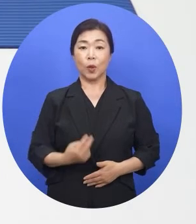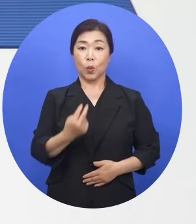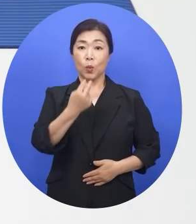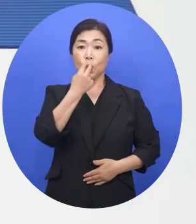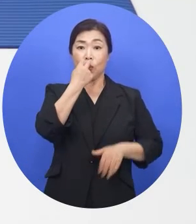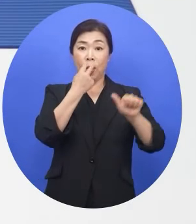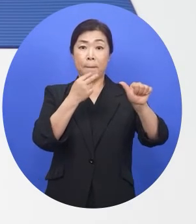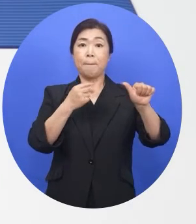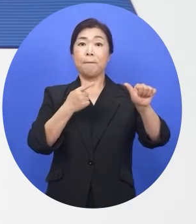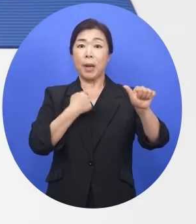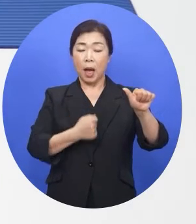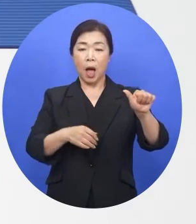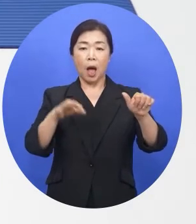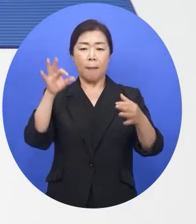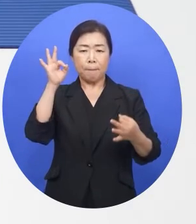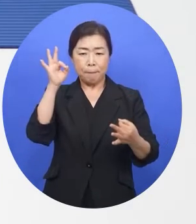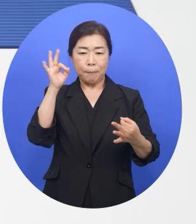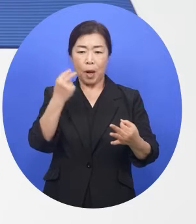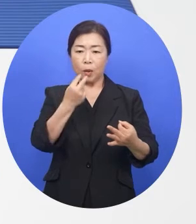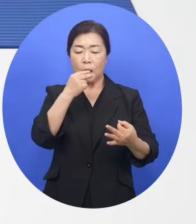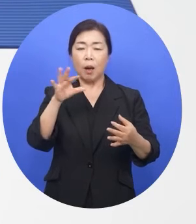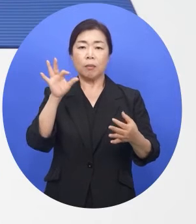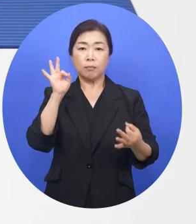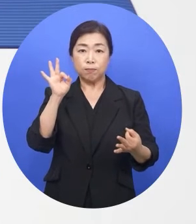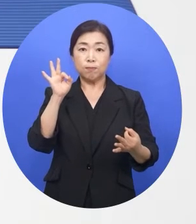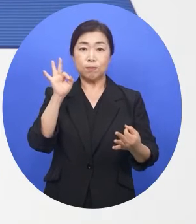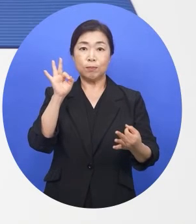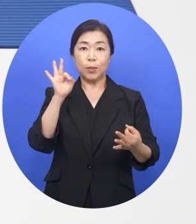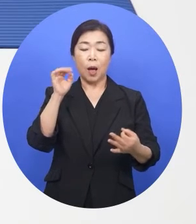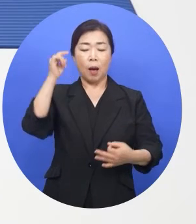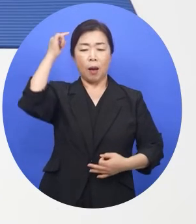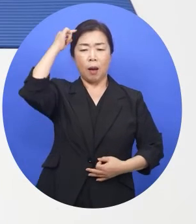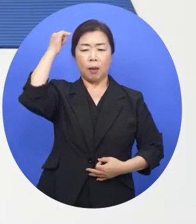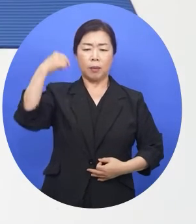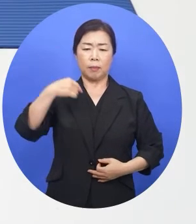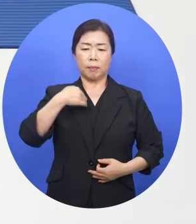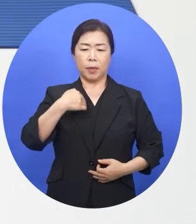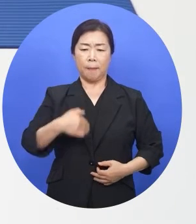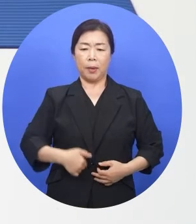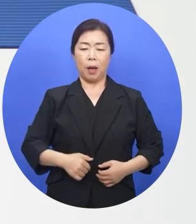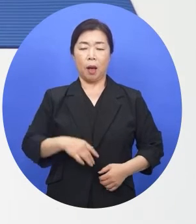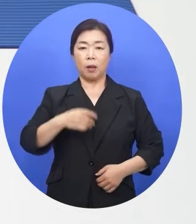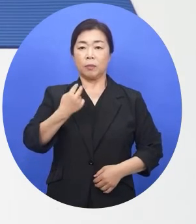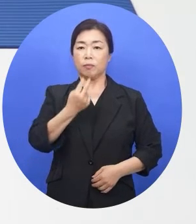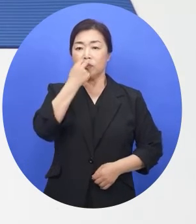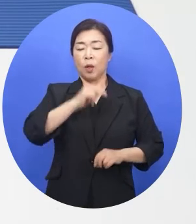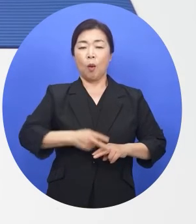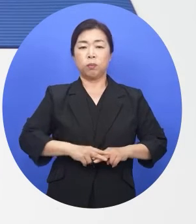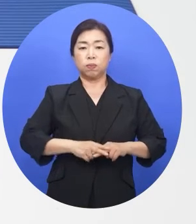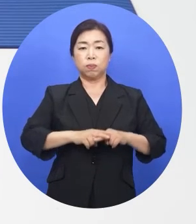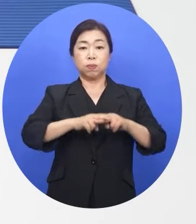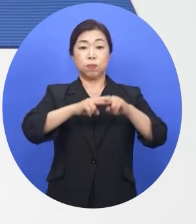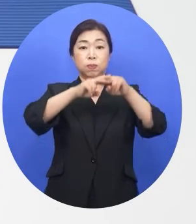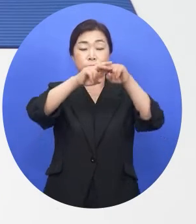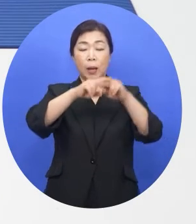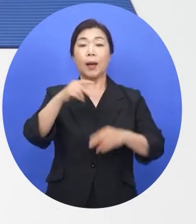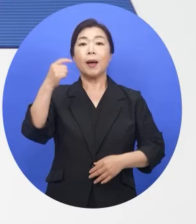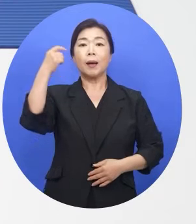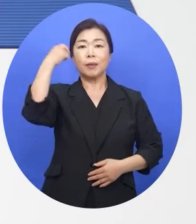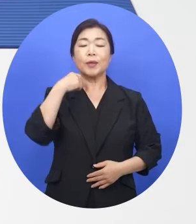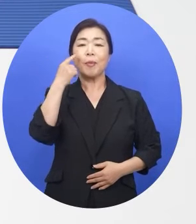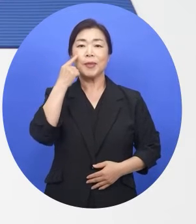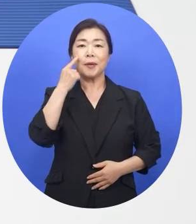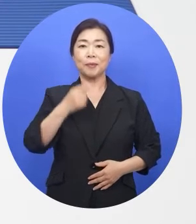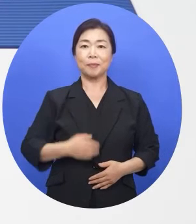잠시 숨을 참으며 머리부터 가슴과 배까지 온몸으로 숨이 채워지는 것을